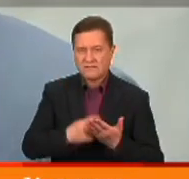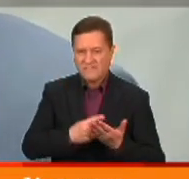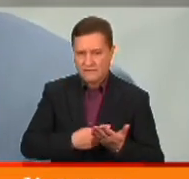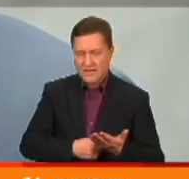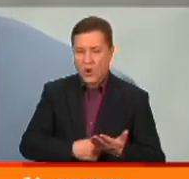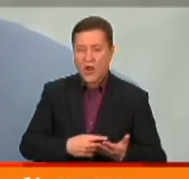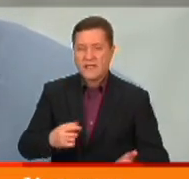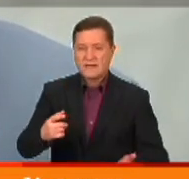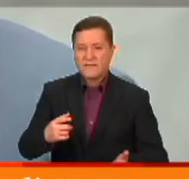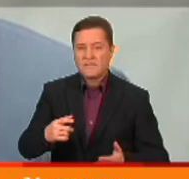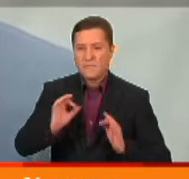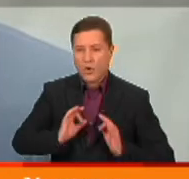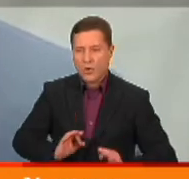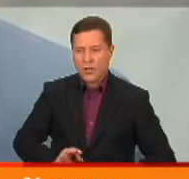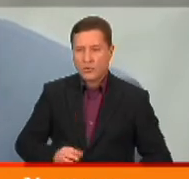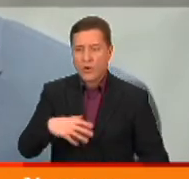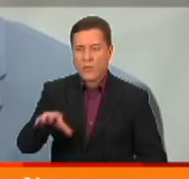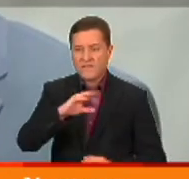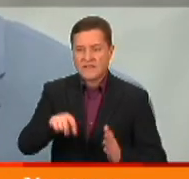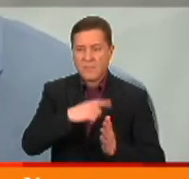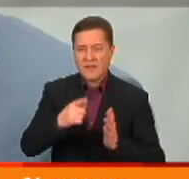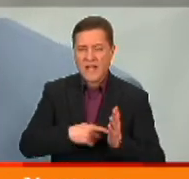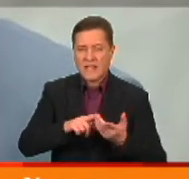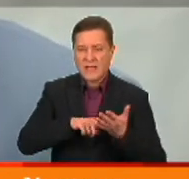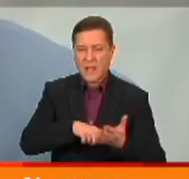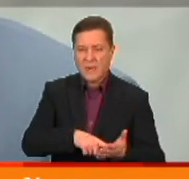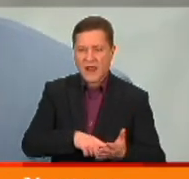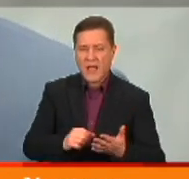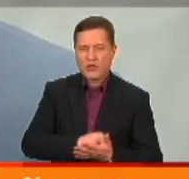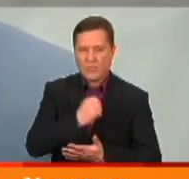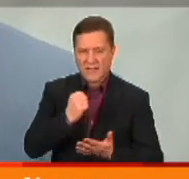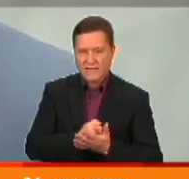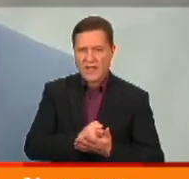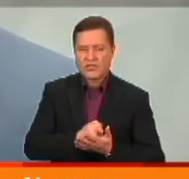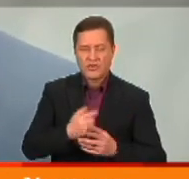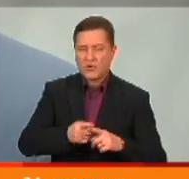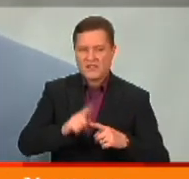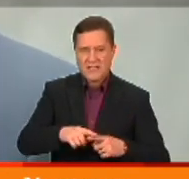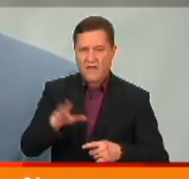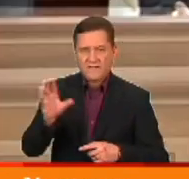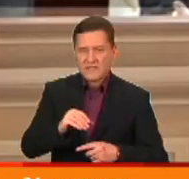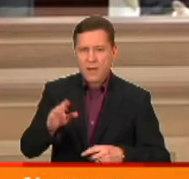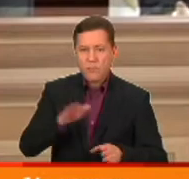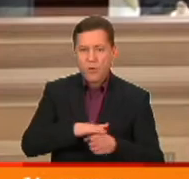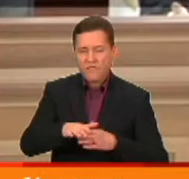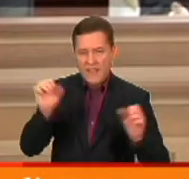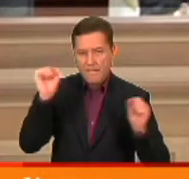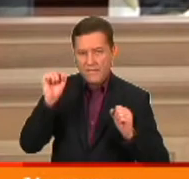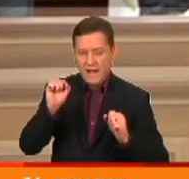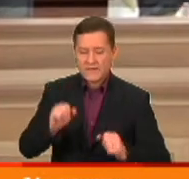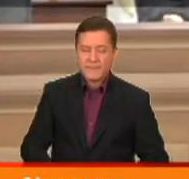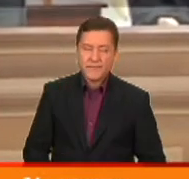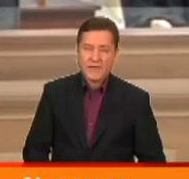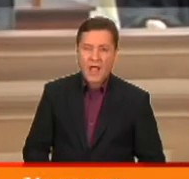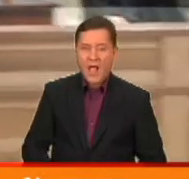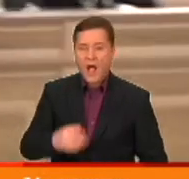відкритому, по всіх питаннях на поліграфі підтвердити, що це повний бред, чесно кажучи. Одне із